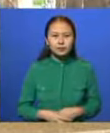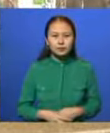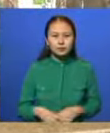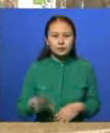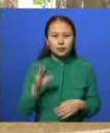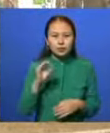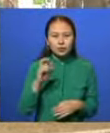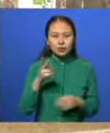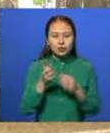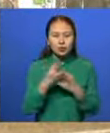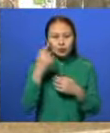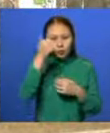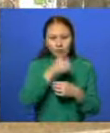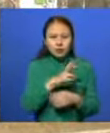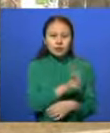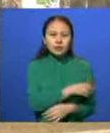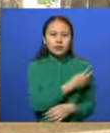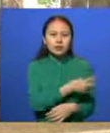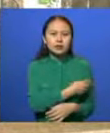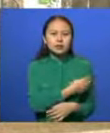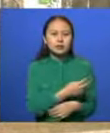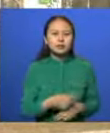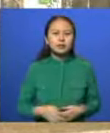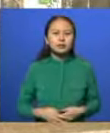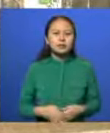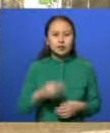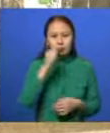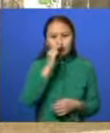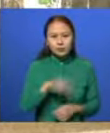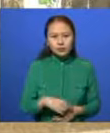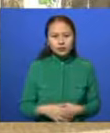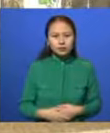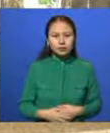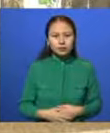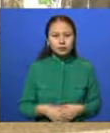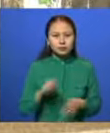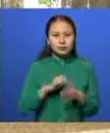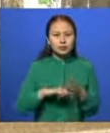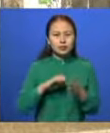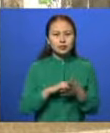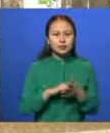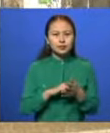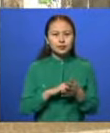болған 2014 жылы, соған дәрігерлерді кінәлап отырмыз. Себебі